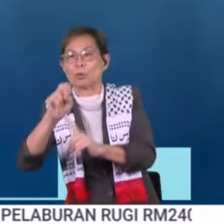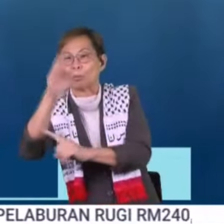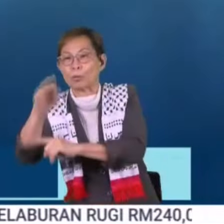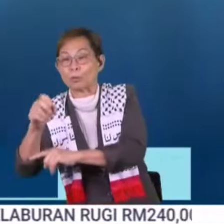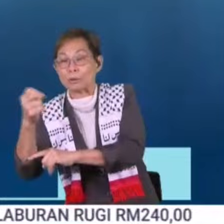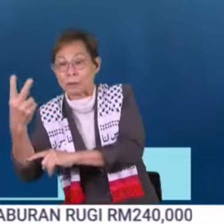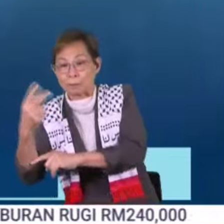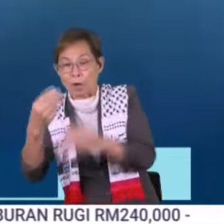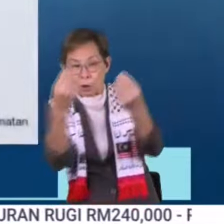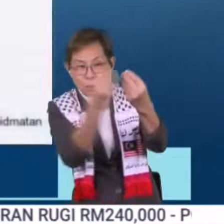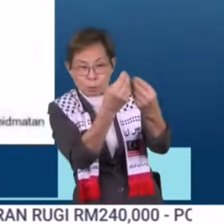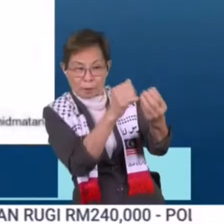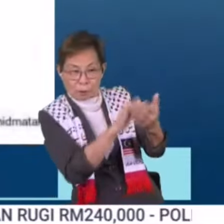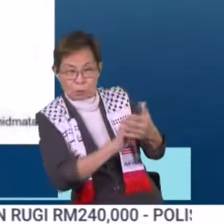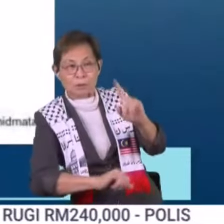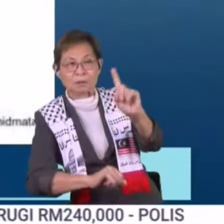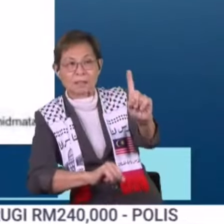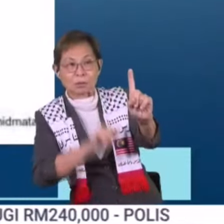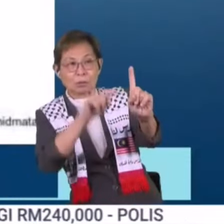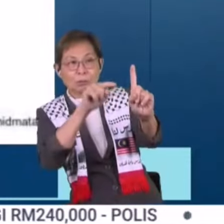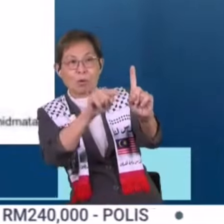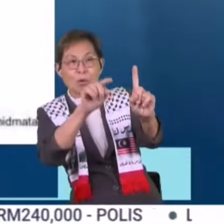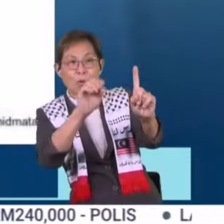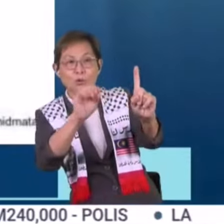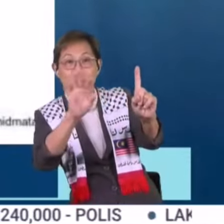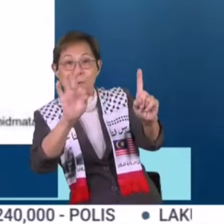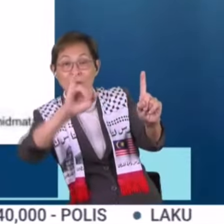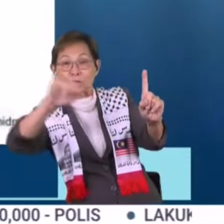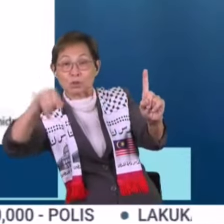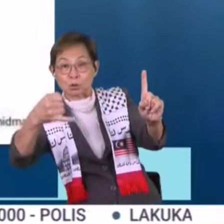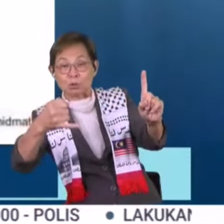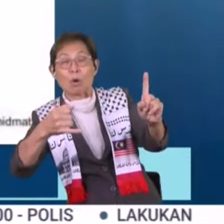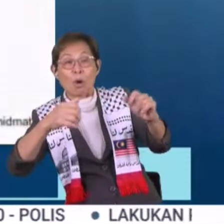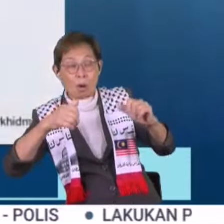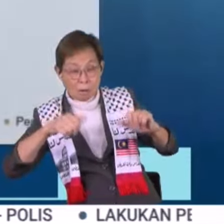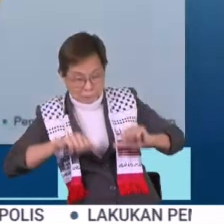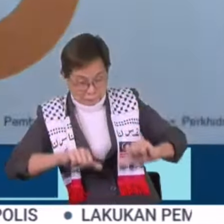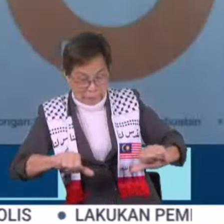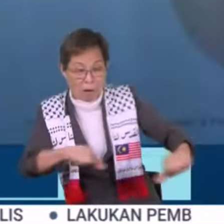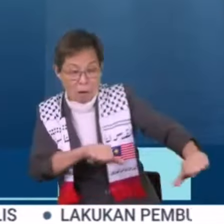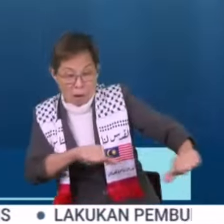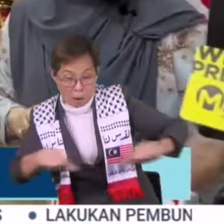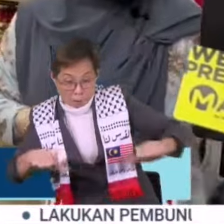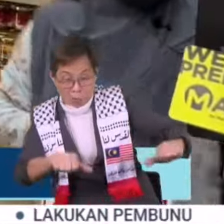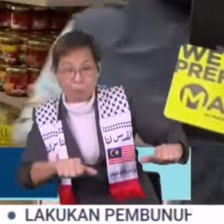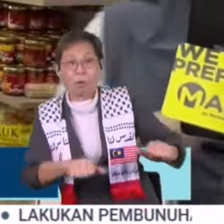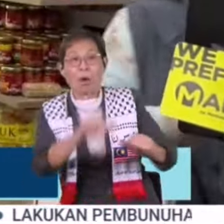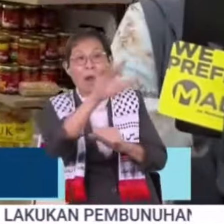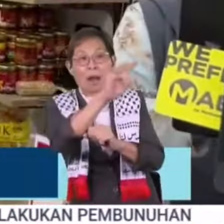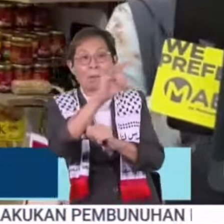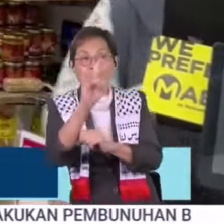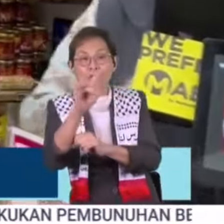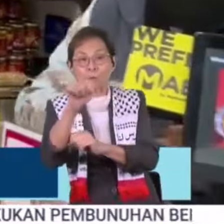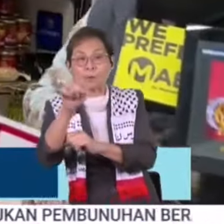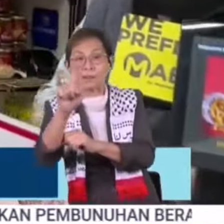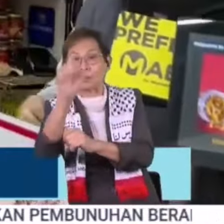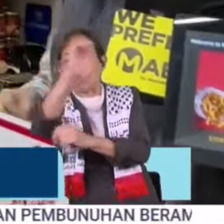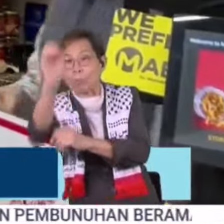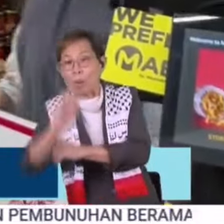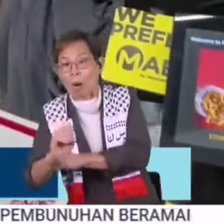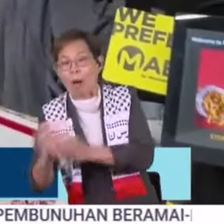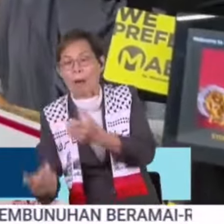lalu. Daripada jumlah itu, 1.09 juta masih aktif beroperasi dengan